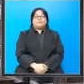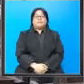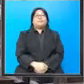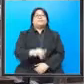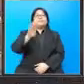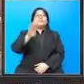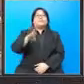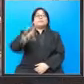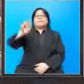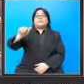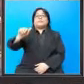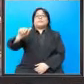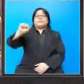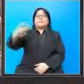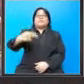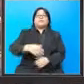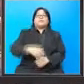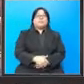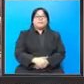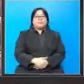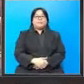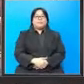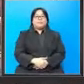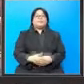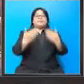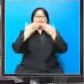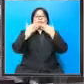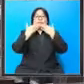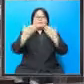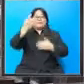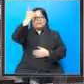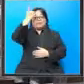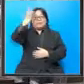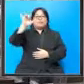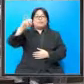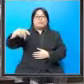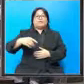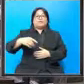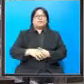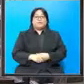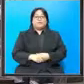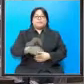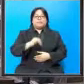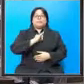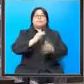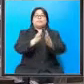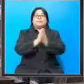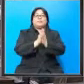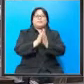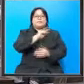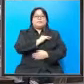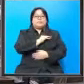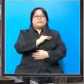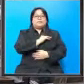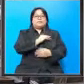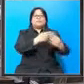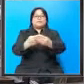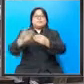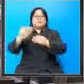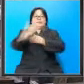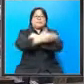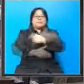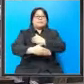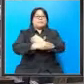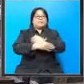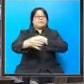Hai Ibu merasa jumlah situs Riyanti doa Saya minta menteri perpaduan negara menyatakan